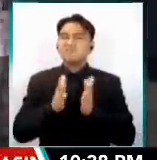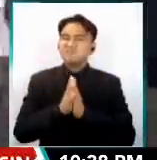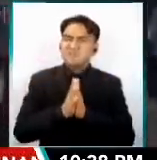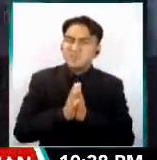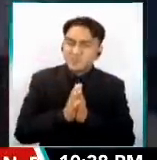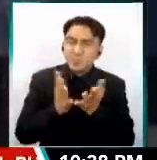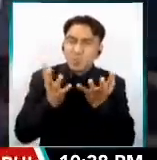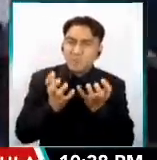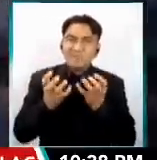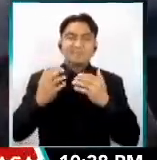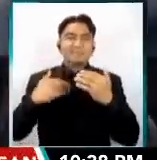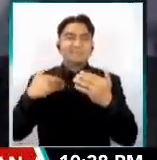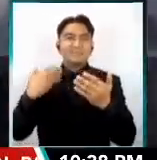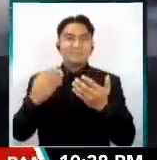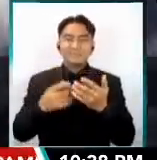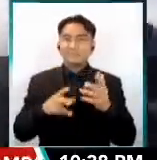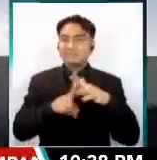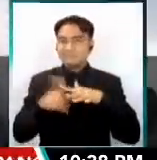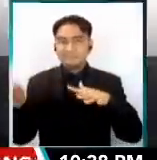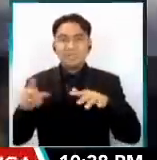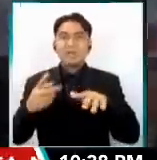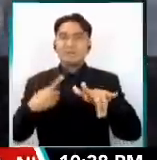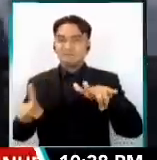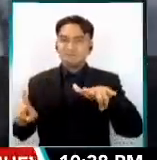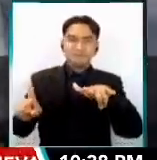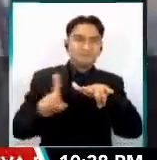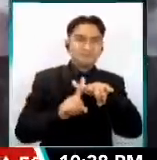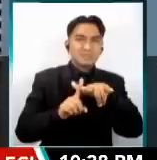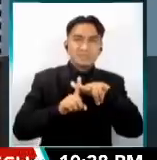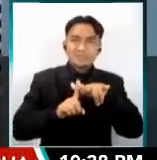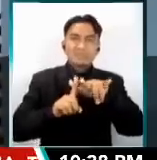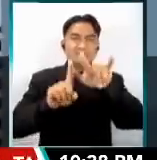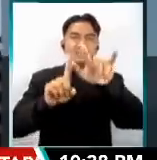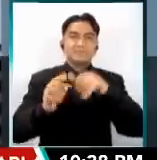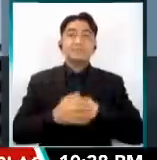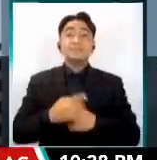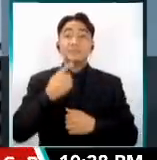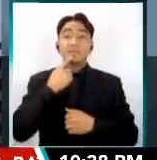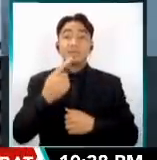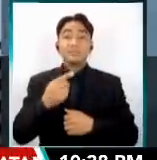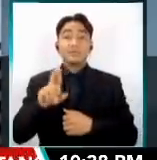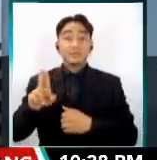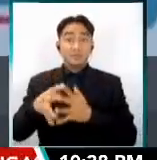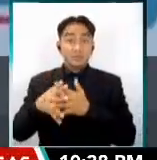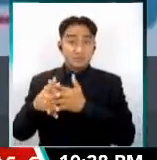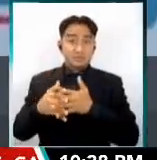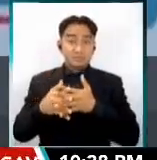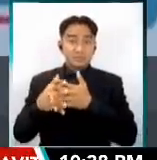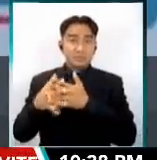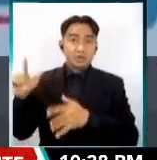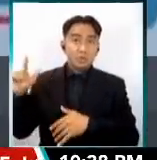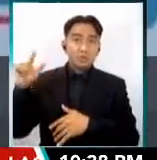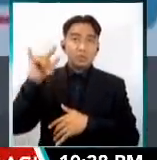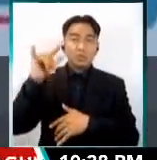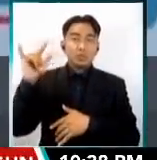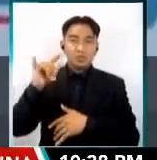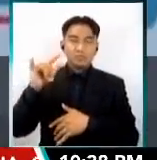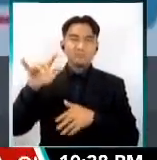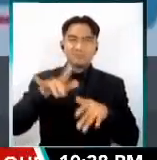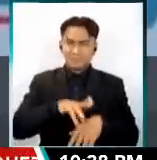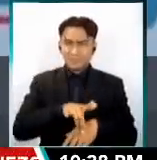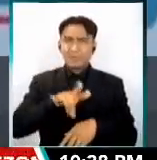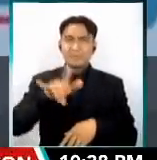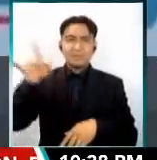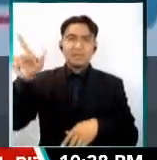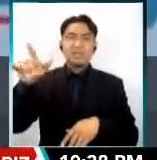sarado na yung eroplano at pa-take off na. Sabi ng US Air Force, agad na umalis ang C-17 crew para na rin sa kanilang